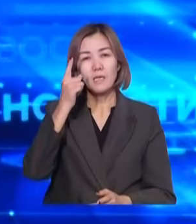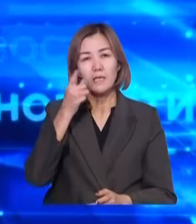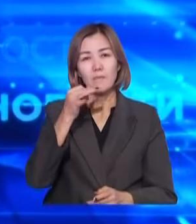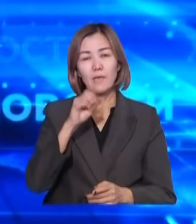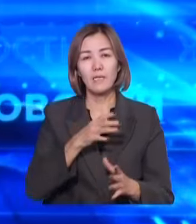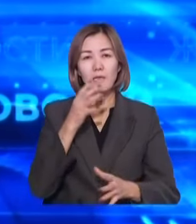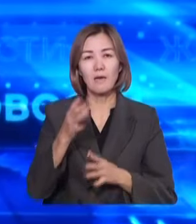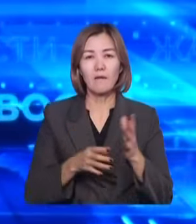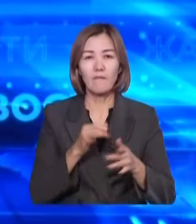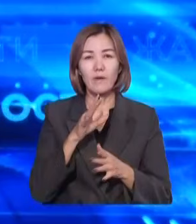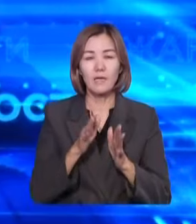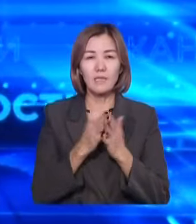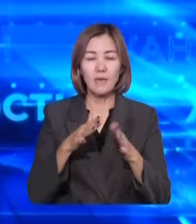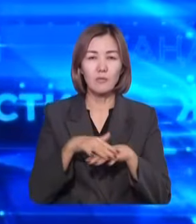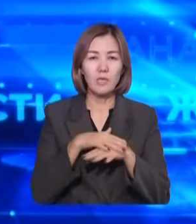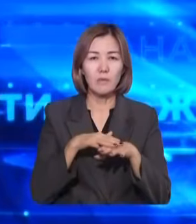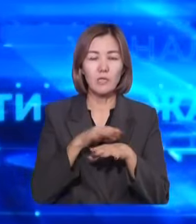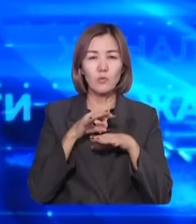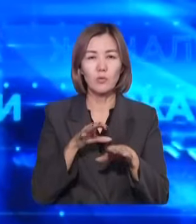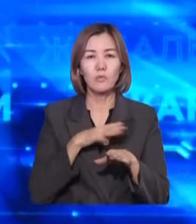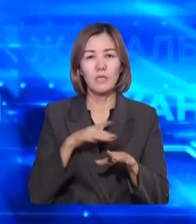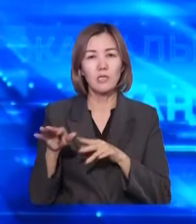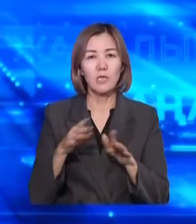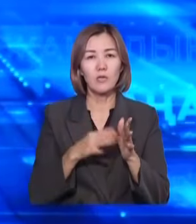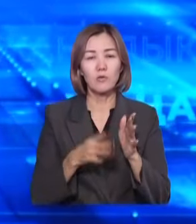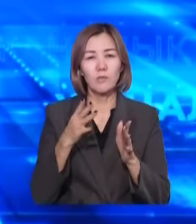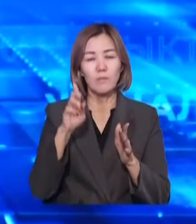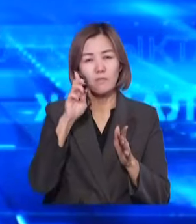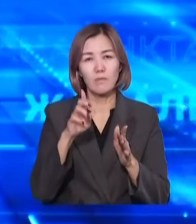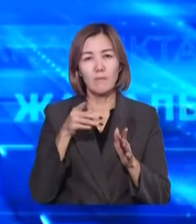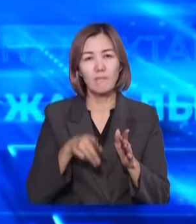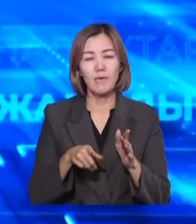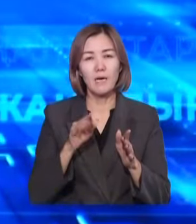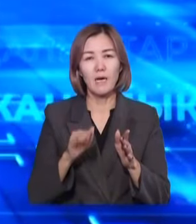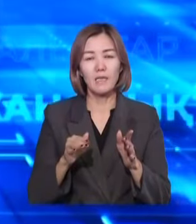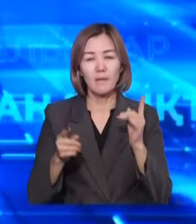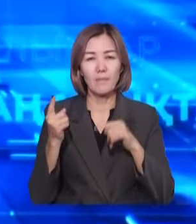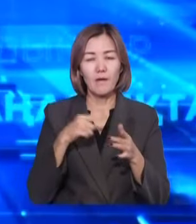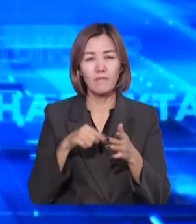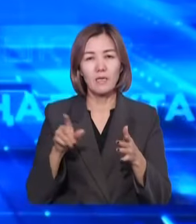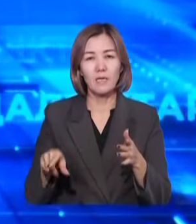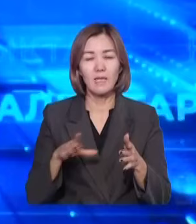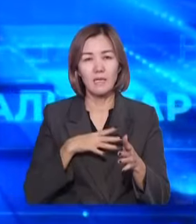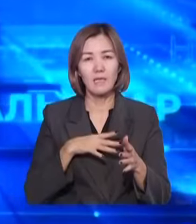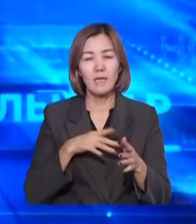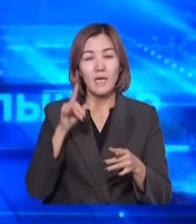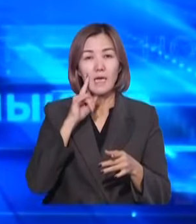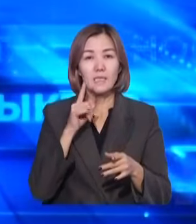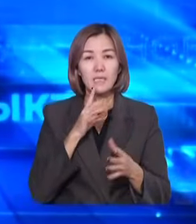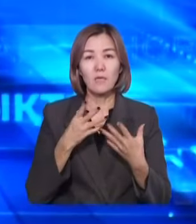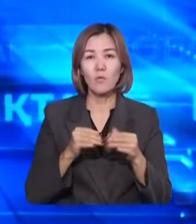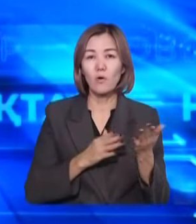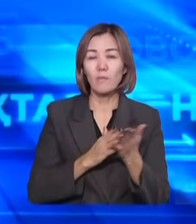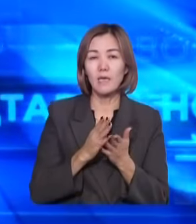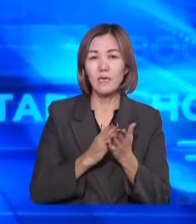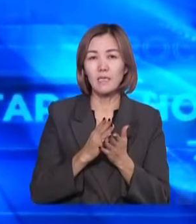Германияда халықаралық Франкфурт кітап жәрмеңкесі өтіп жатыр. Шараға 95 елден мыңнан астам автор келген, ал елімізден жәрмеңкеге қоғам